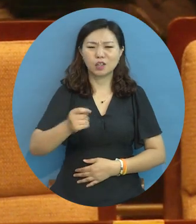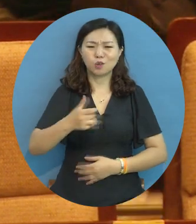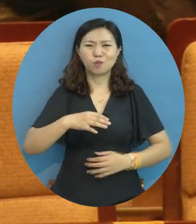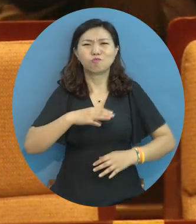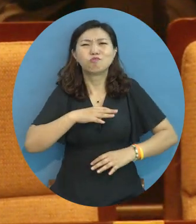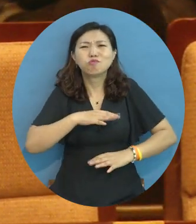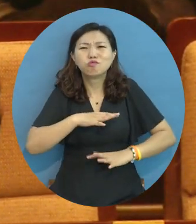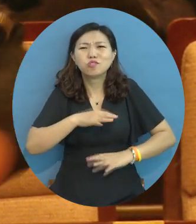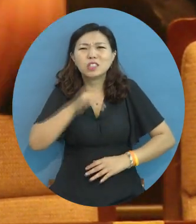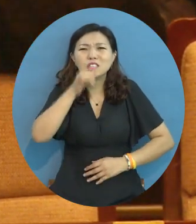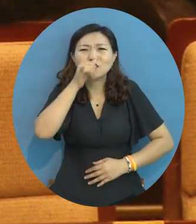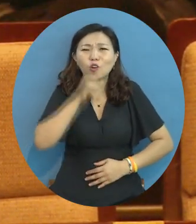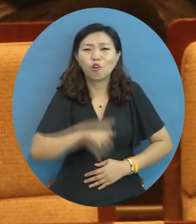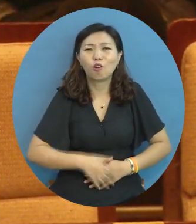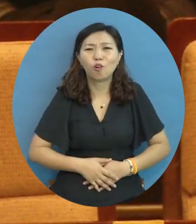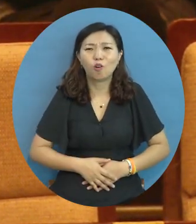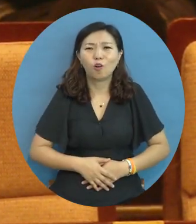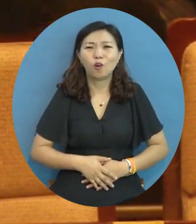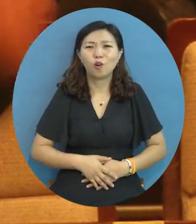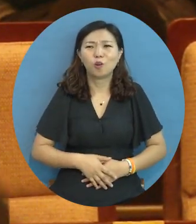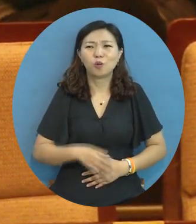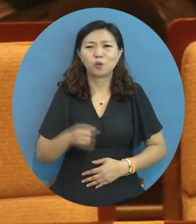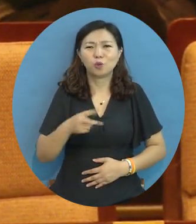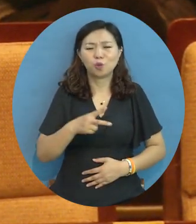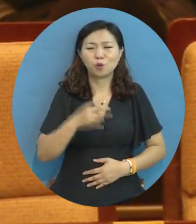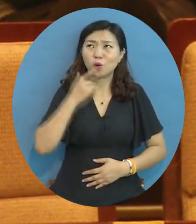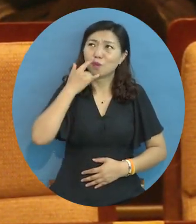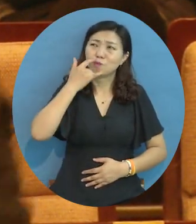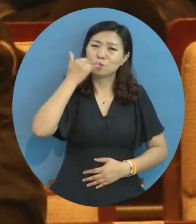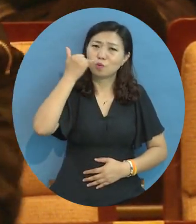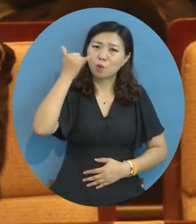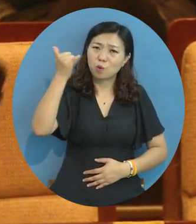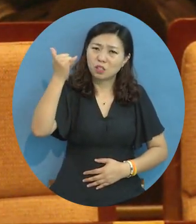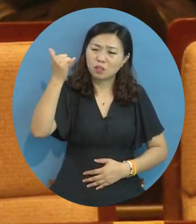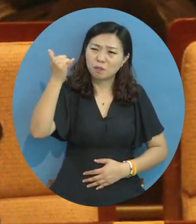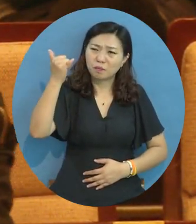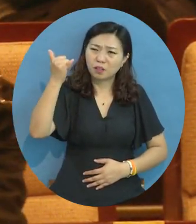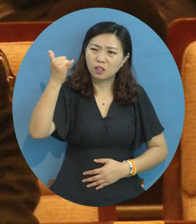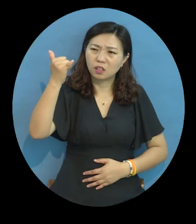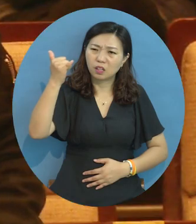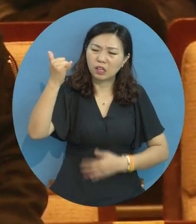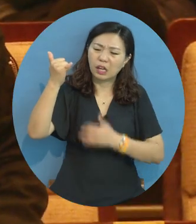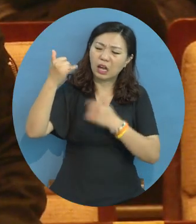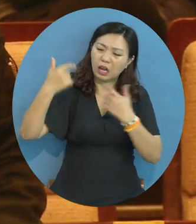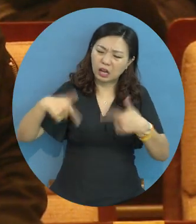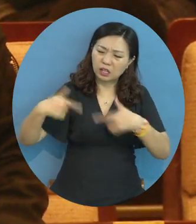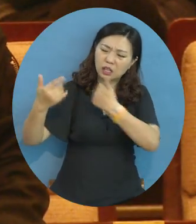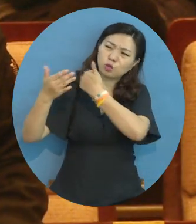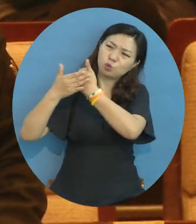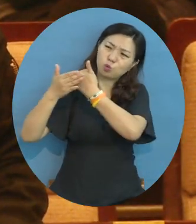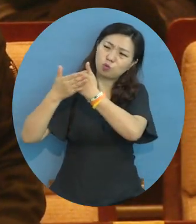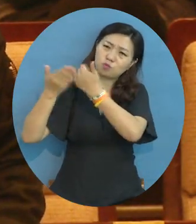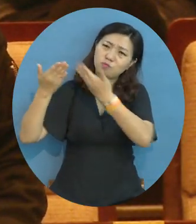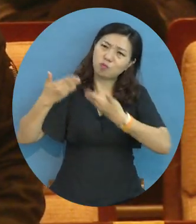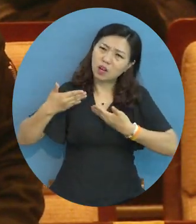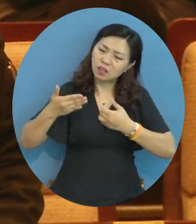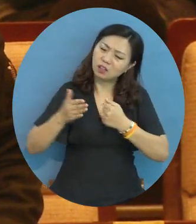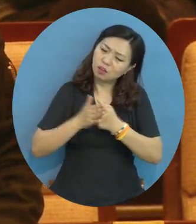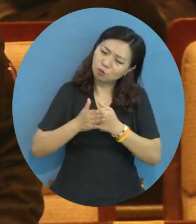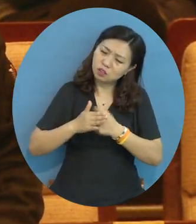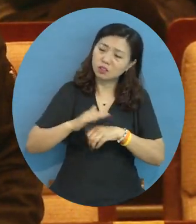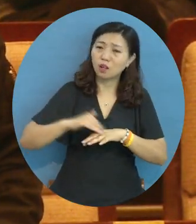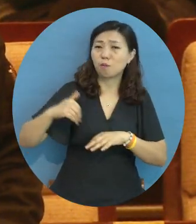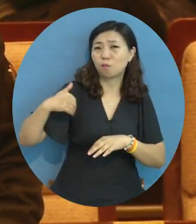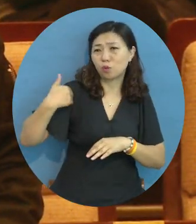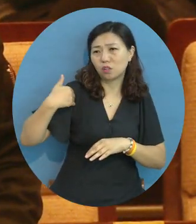이제 좀 너무 부모님한테 좀 계속 맨날 도움만 받고 살아서 그런 건지 계속 생각이 나요. 좀